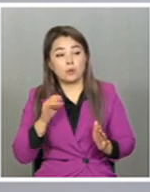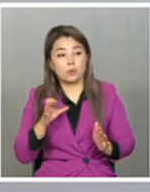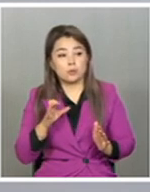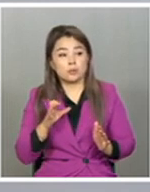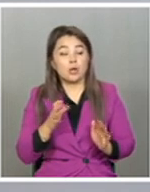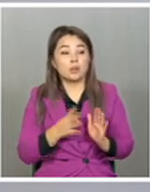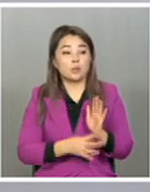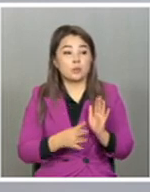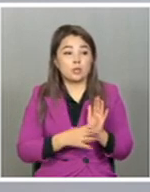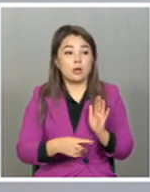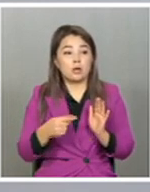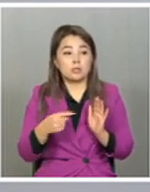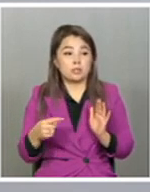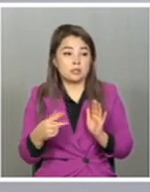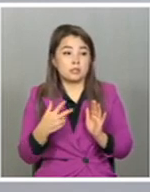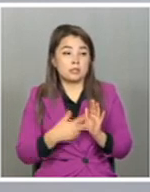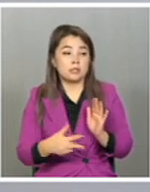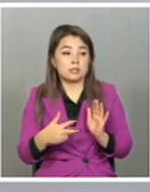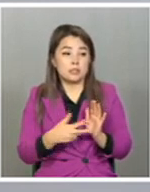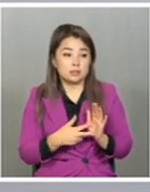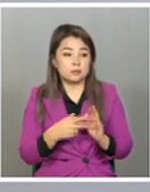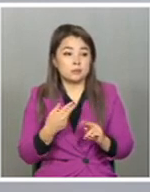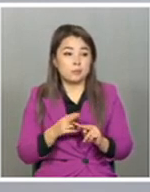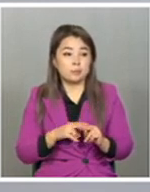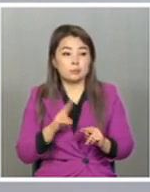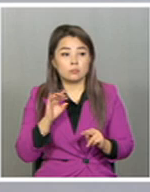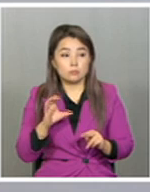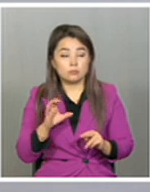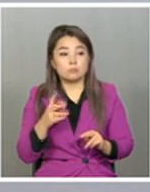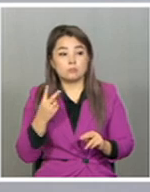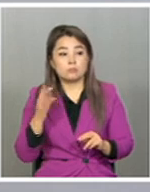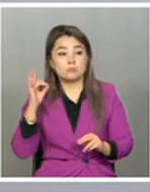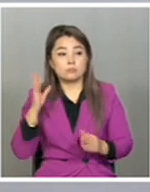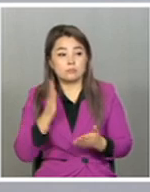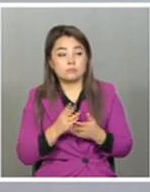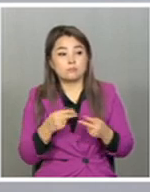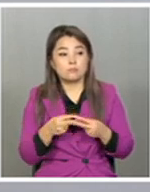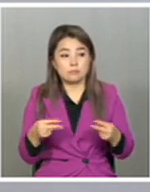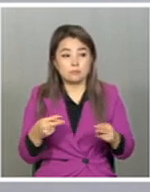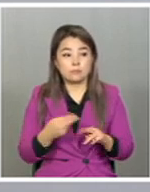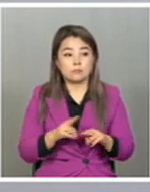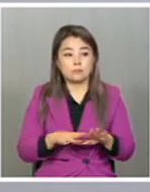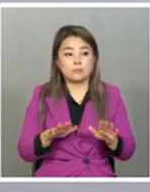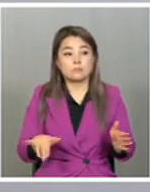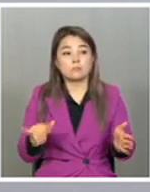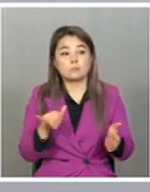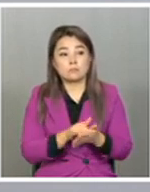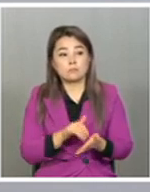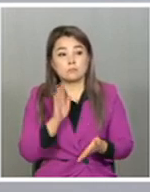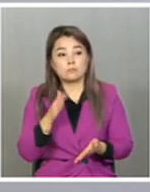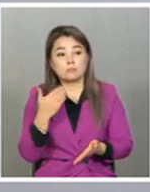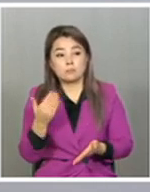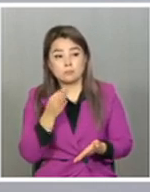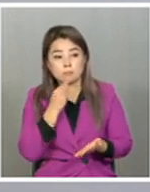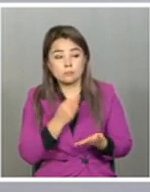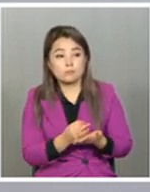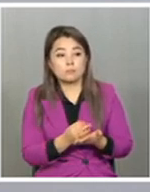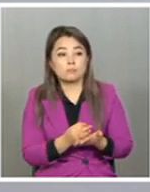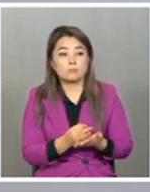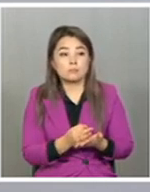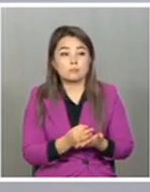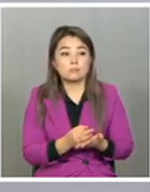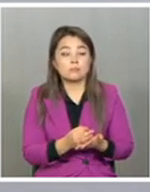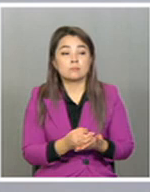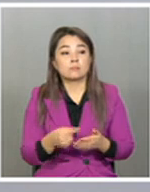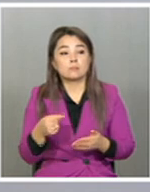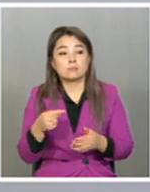косинус 90 азайтылған 88, яғни косинус 2 градусқа тең болады. Орнына қоятын болсақ, мына жерде